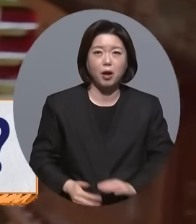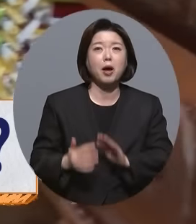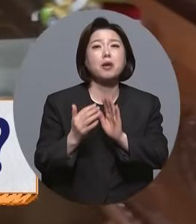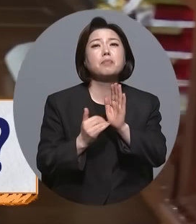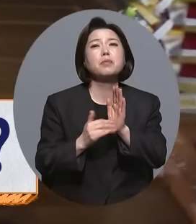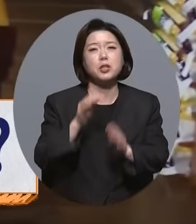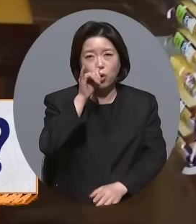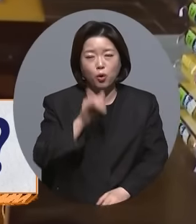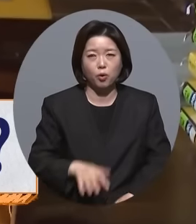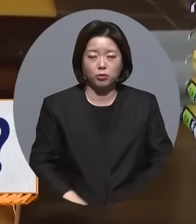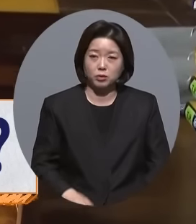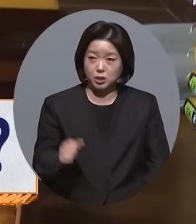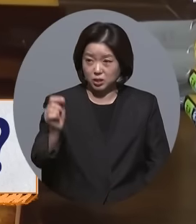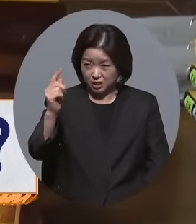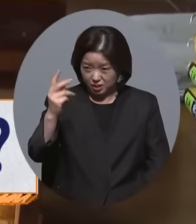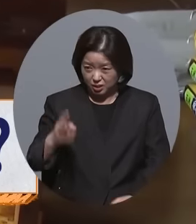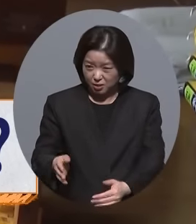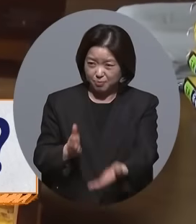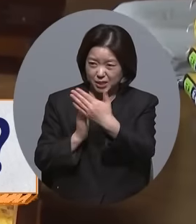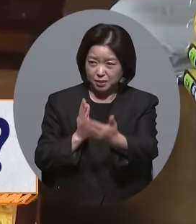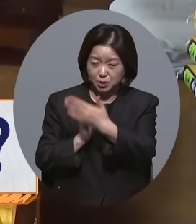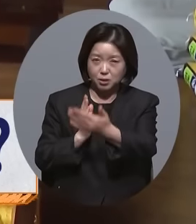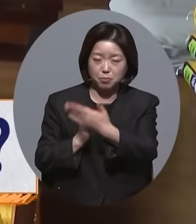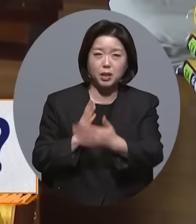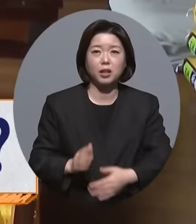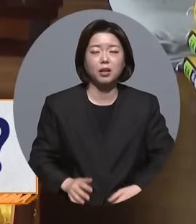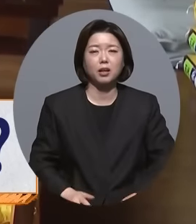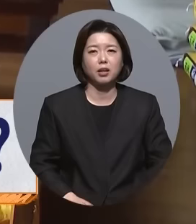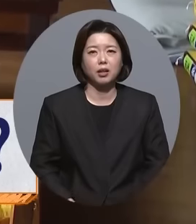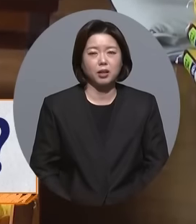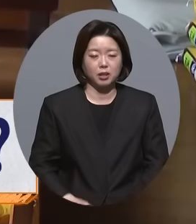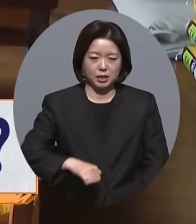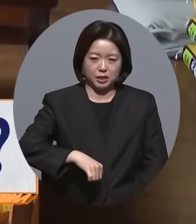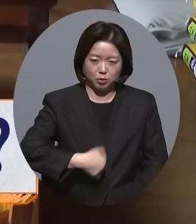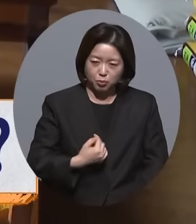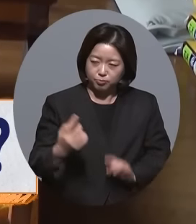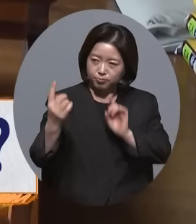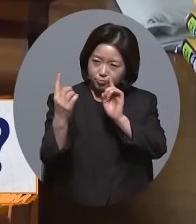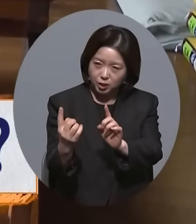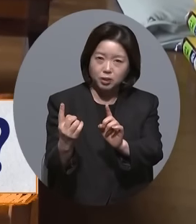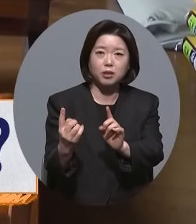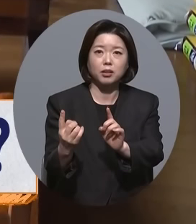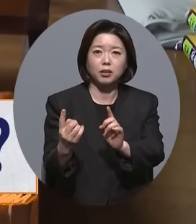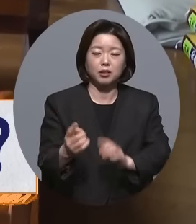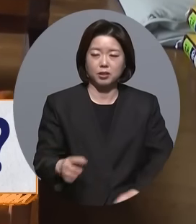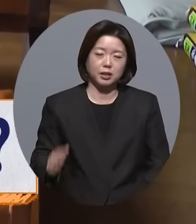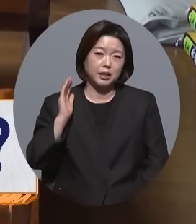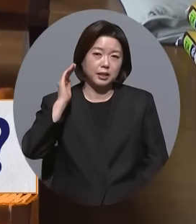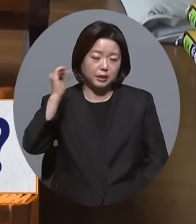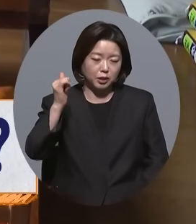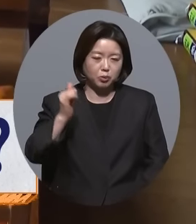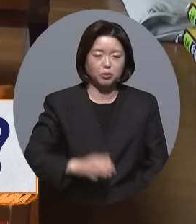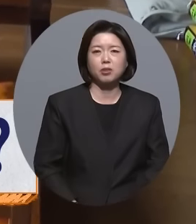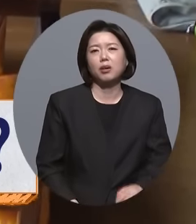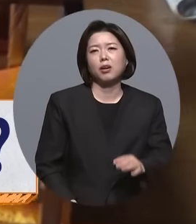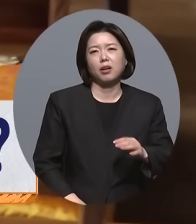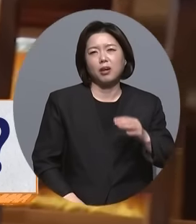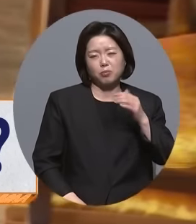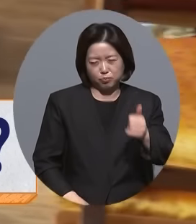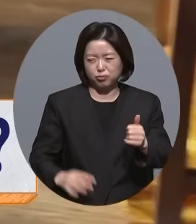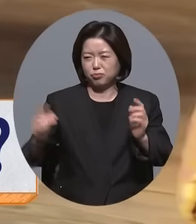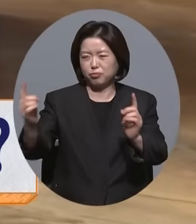그런 것들이 하나도 받아들여지지 않았죠. 네. 그리고 독재라는 그게 대통령과 여당 대표의 만남이 뭐가 그렇게